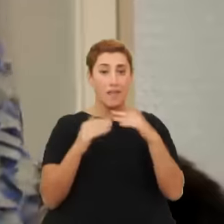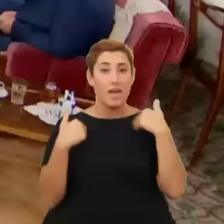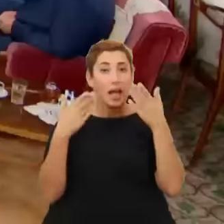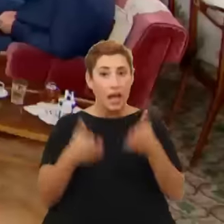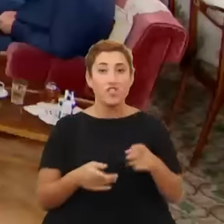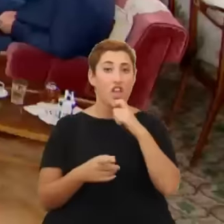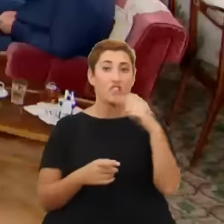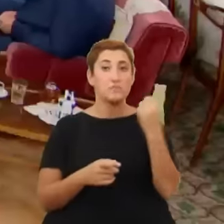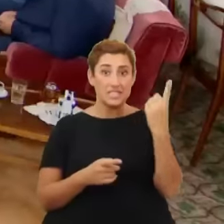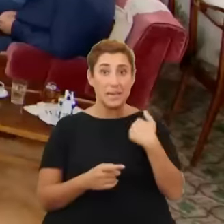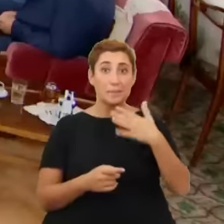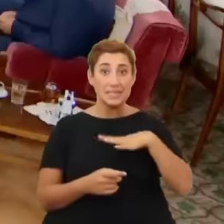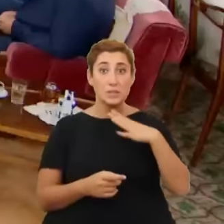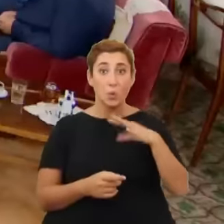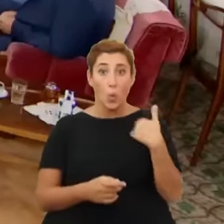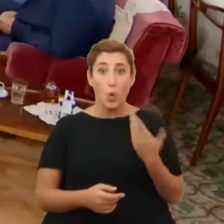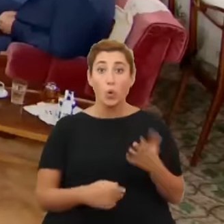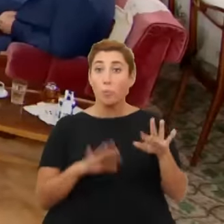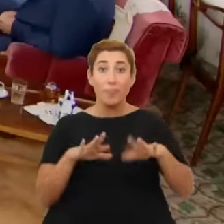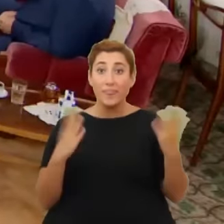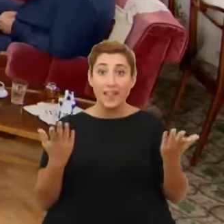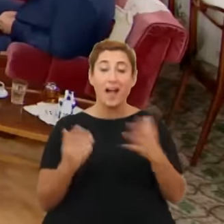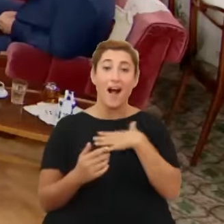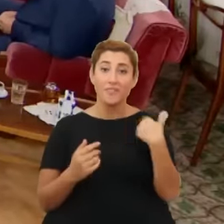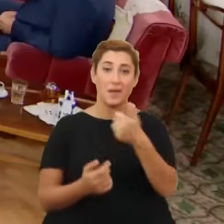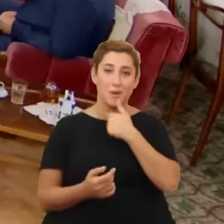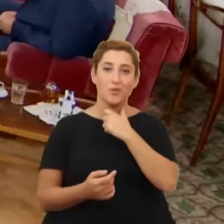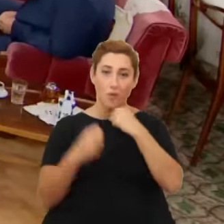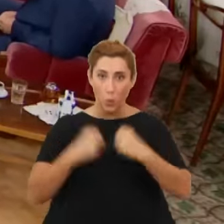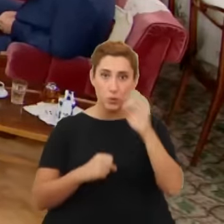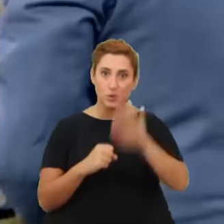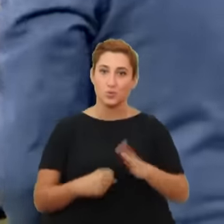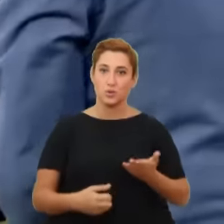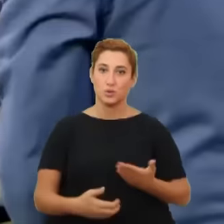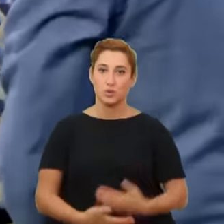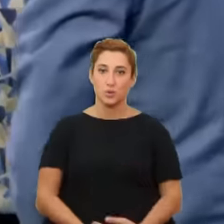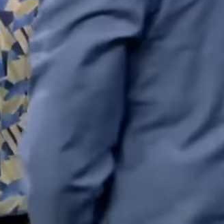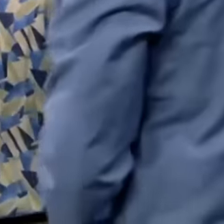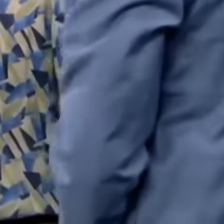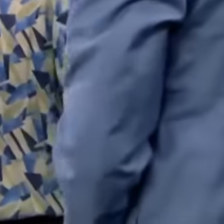geldik de yanlış bir şey mi istiyoruz ya? Nedir bu? Anne, baba lütfen oturur musunuz?